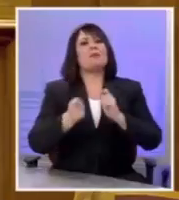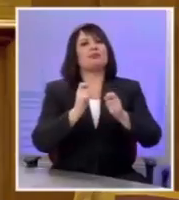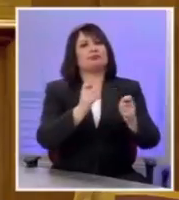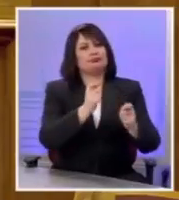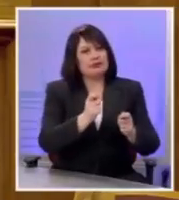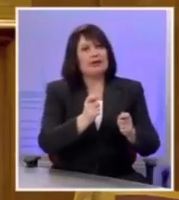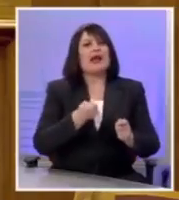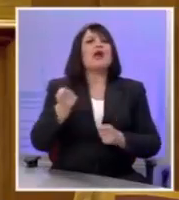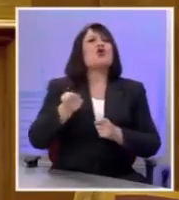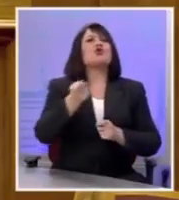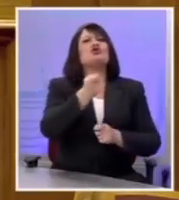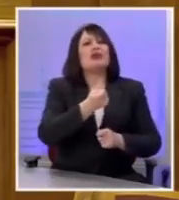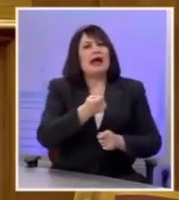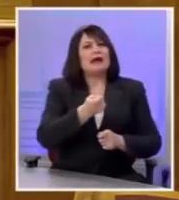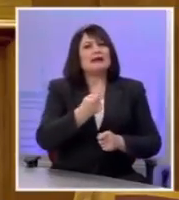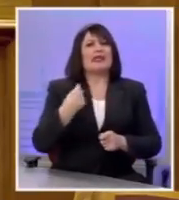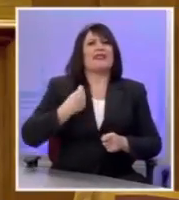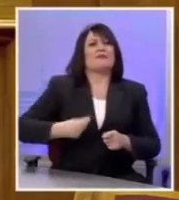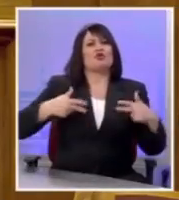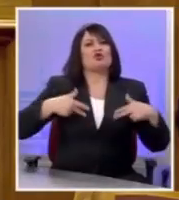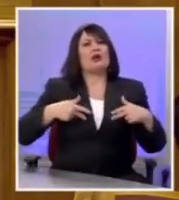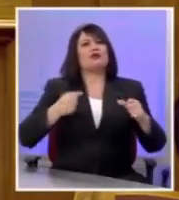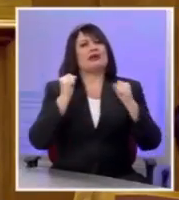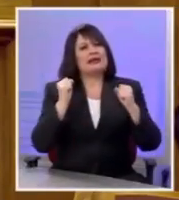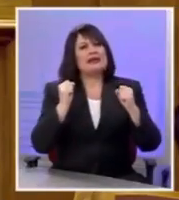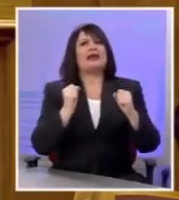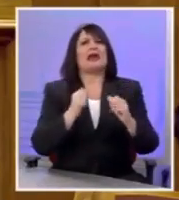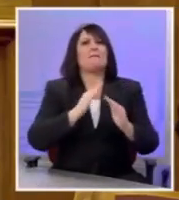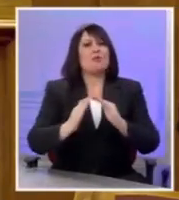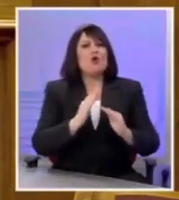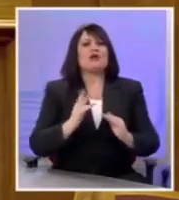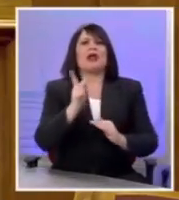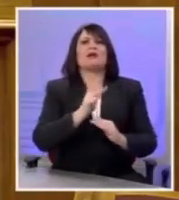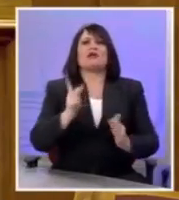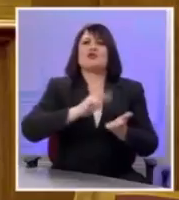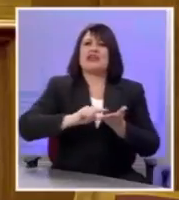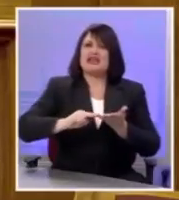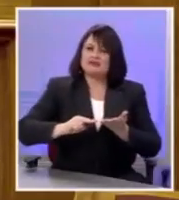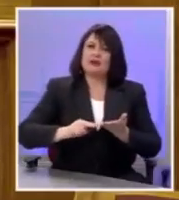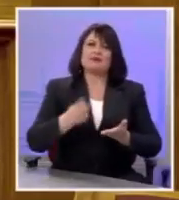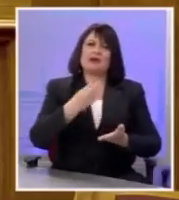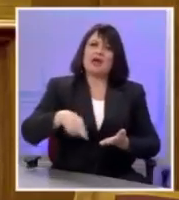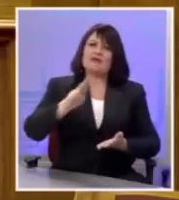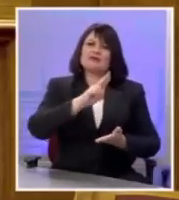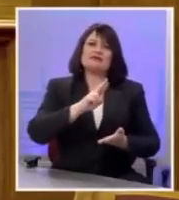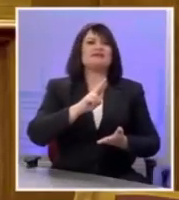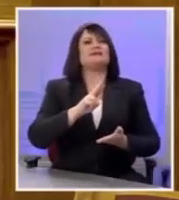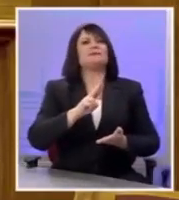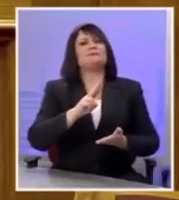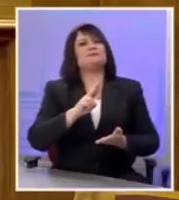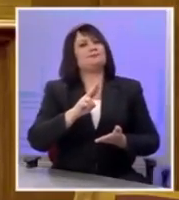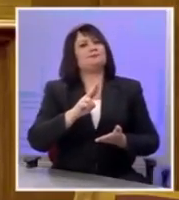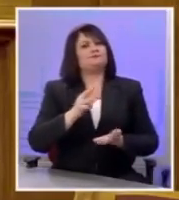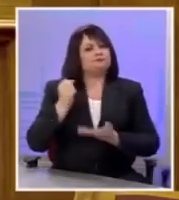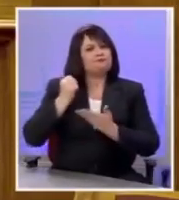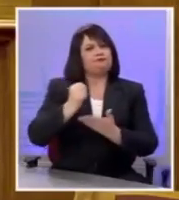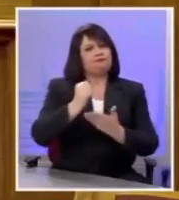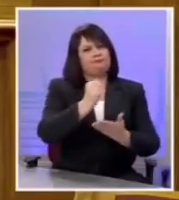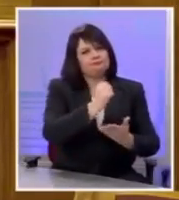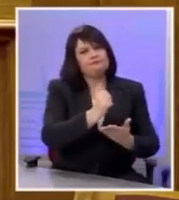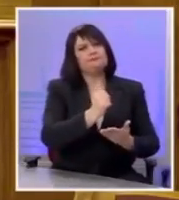των ληξιπρόθεσμων υποχρεώσεων του κράτους στην υγεία, την πρόνοια, την κοινωνική ασφάλιση, για την αύξηση της επιχορήγησης